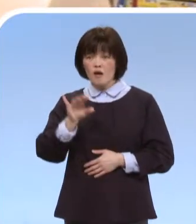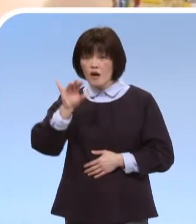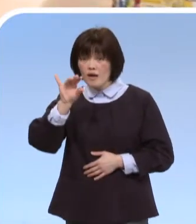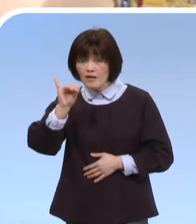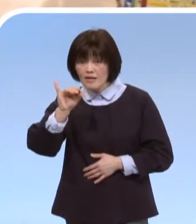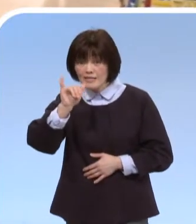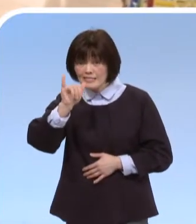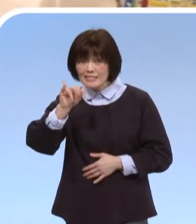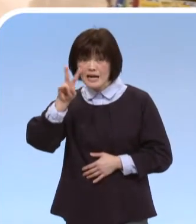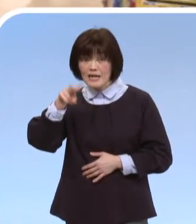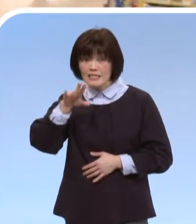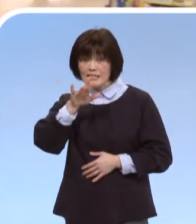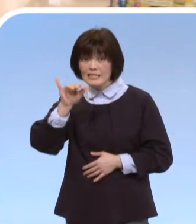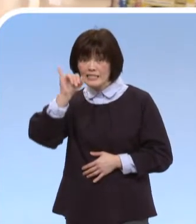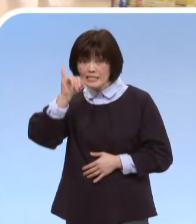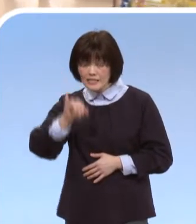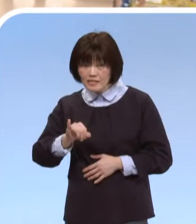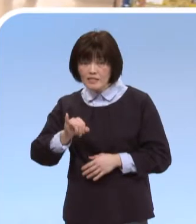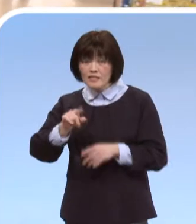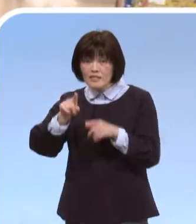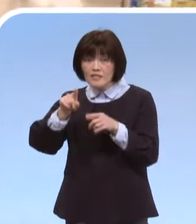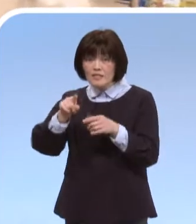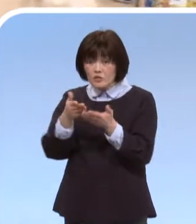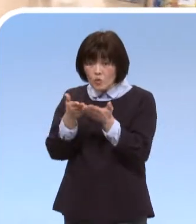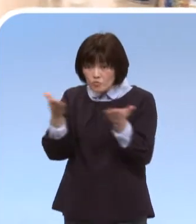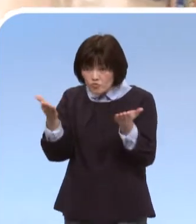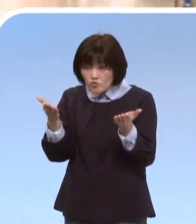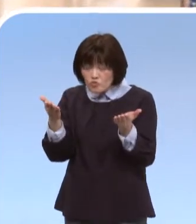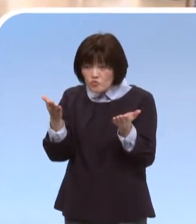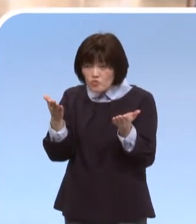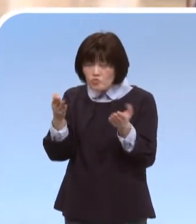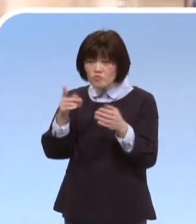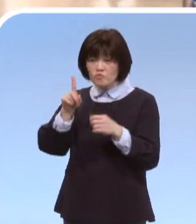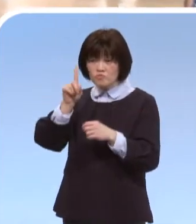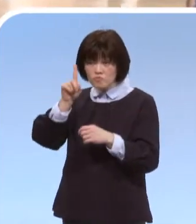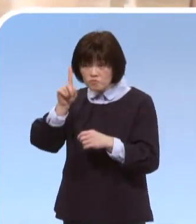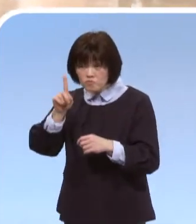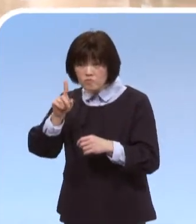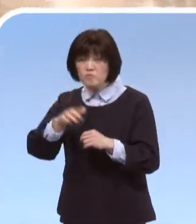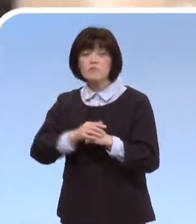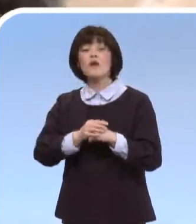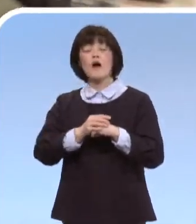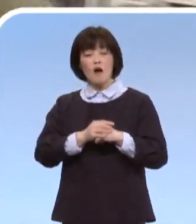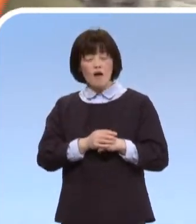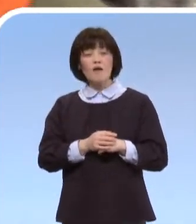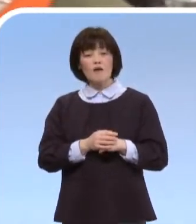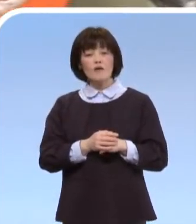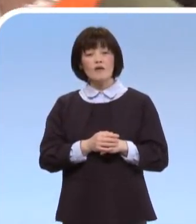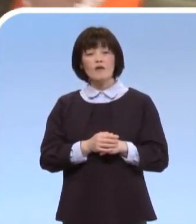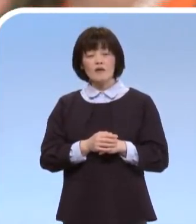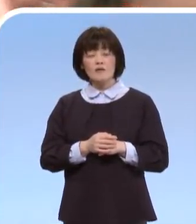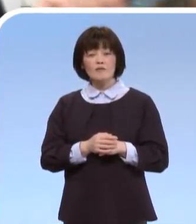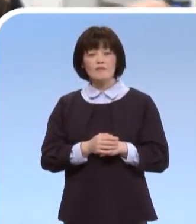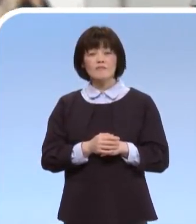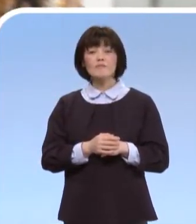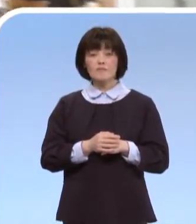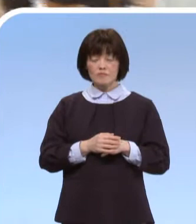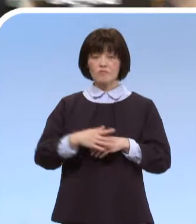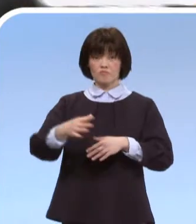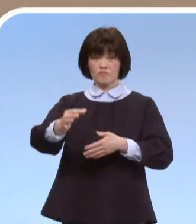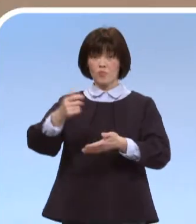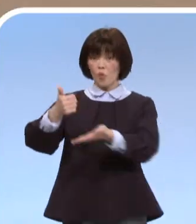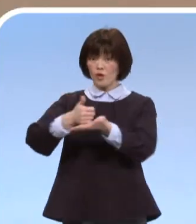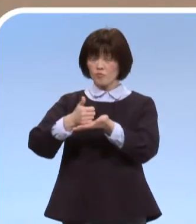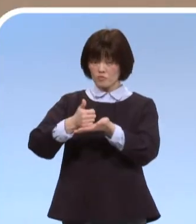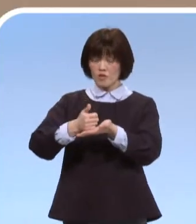ャリティーショップってなんか私今一つよくわからないんですけどどういったものなんですか？ チャリティーショップっていうのはここに書いてあるん